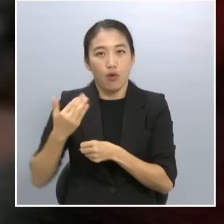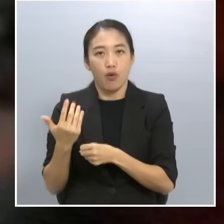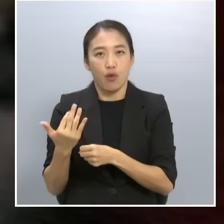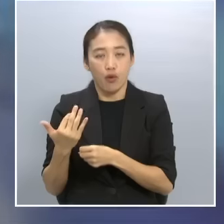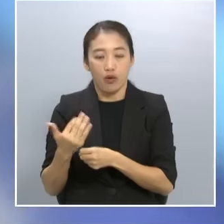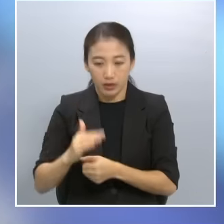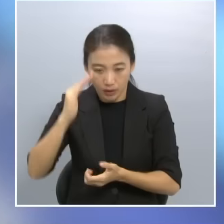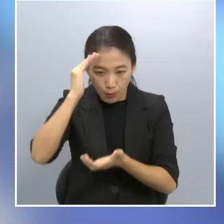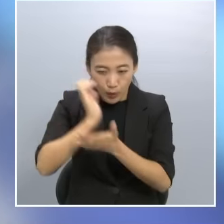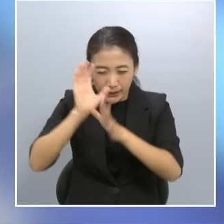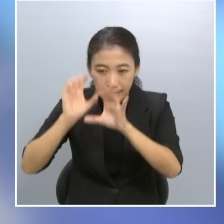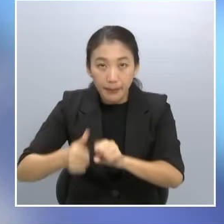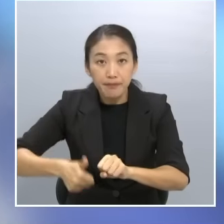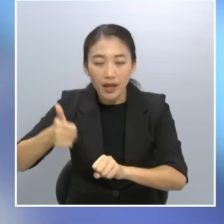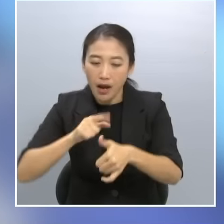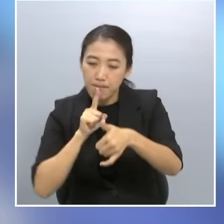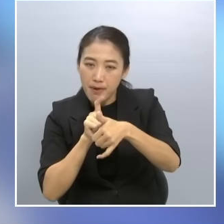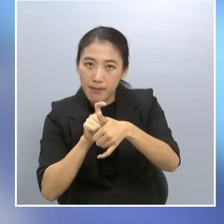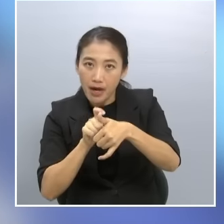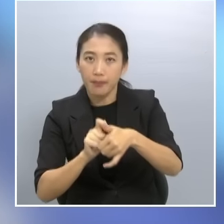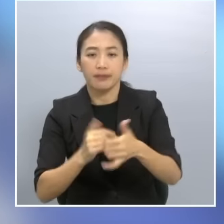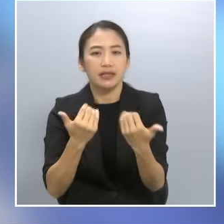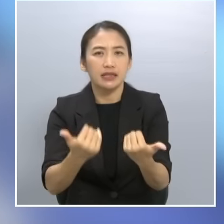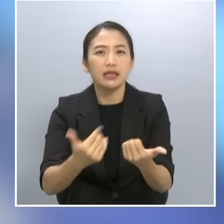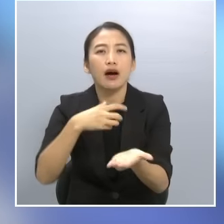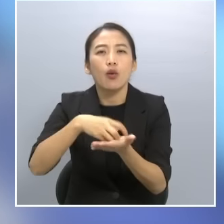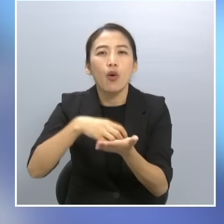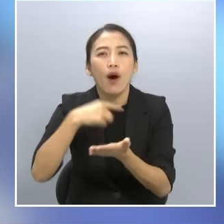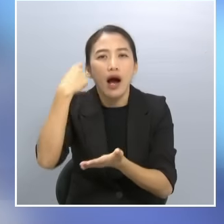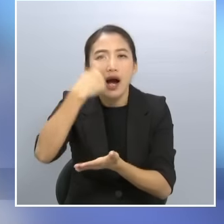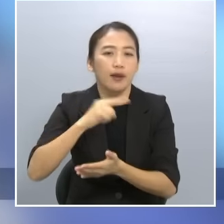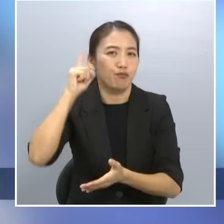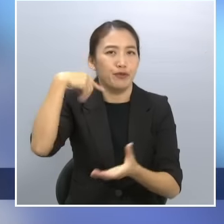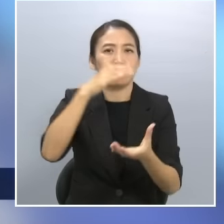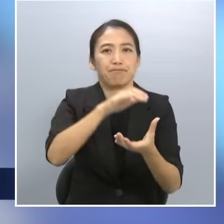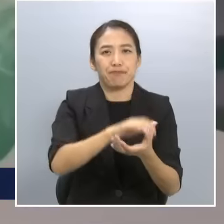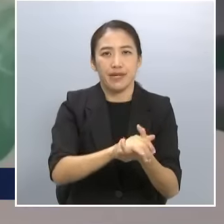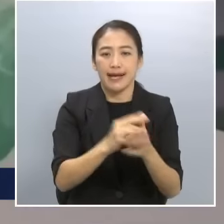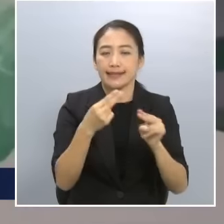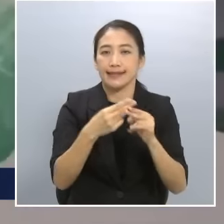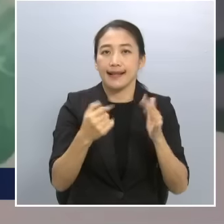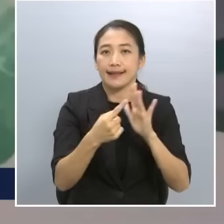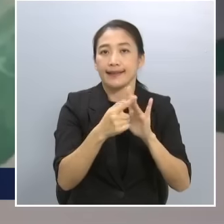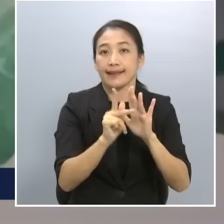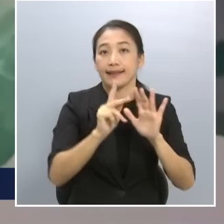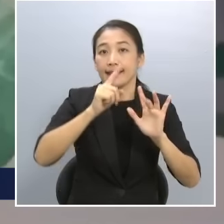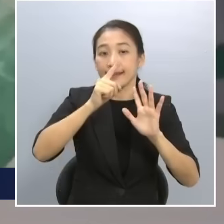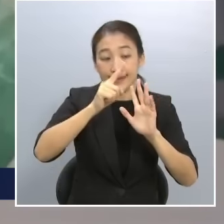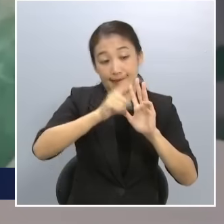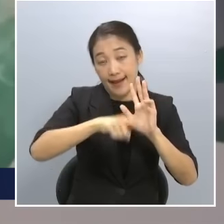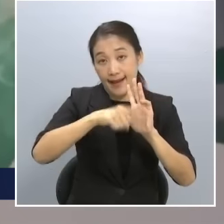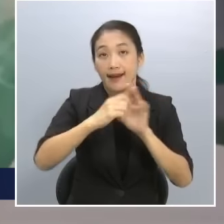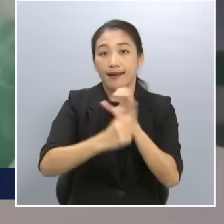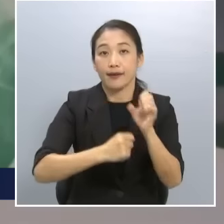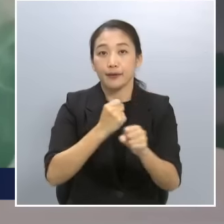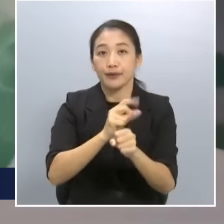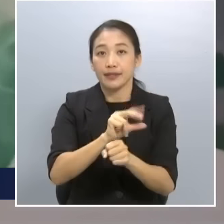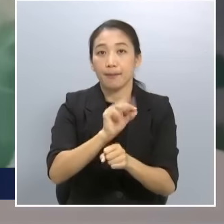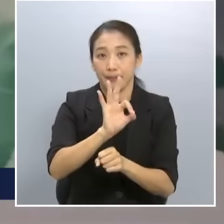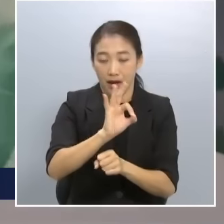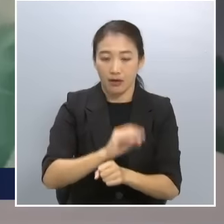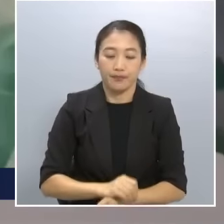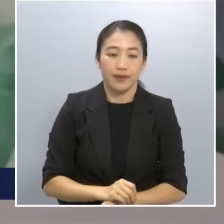งพักคือเรื่องนี้นะครับทางฝั่งของเมียผู้ตายครับชื่อว่าเก๋กัญญากรครับอายุ39ปีเก๋เนี่ยก็เล่าให้ฟังครับบอกว่าก่อนเกิด